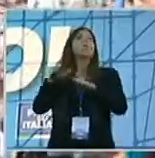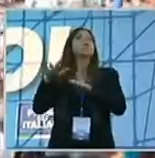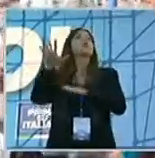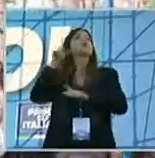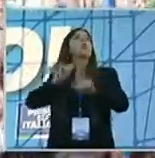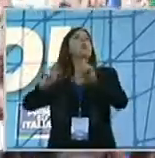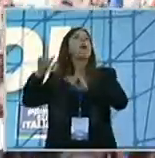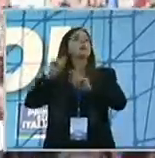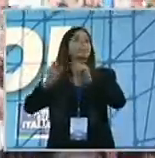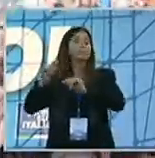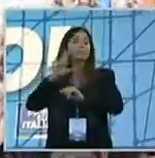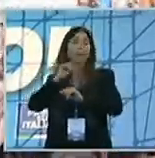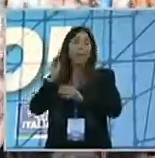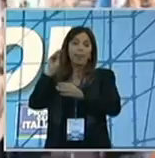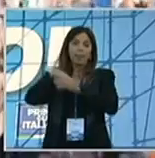Stelle.